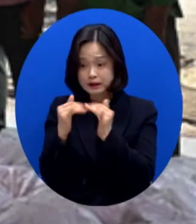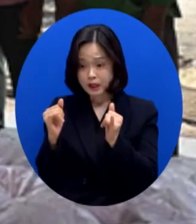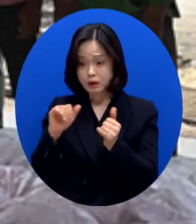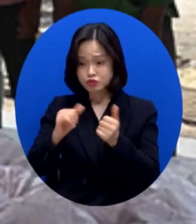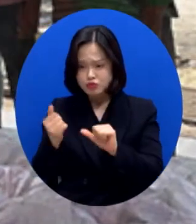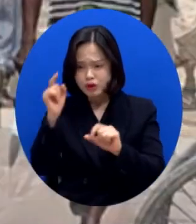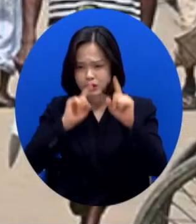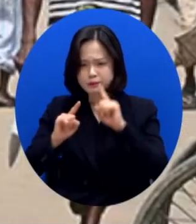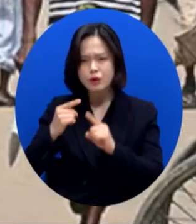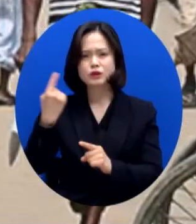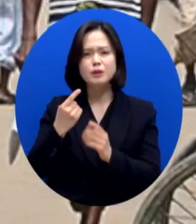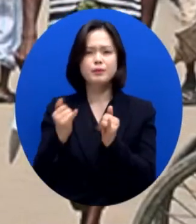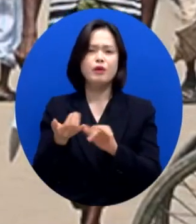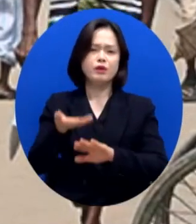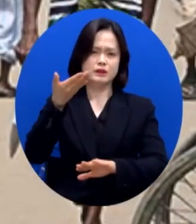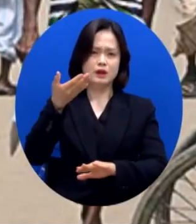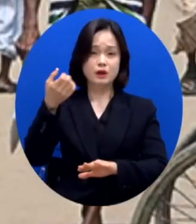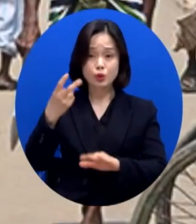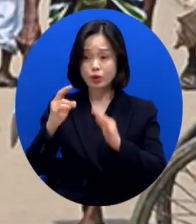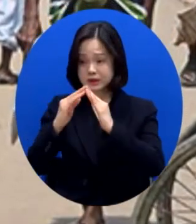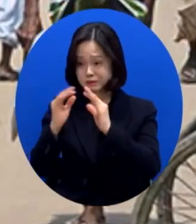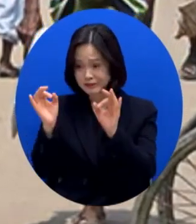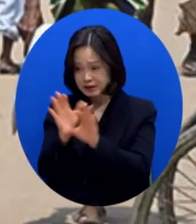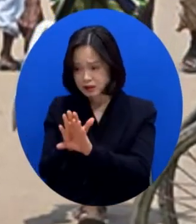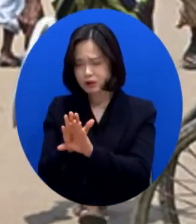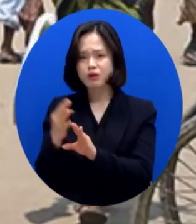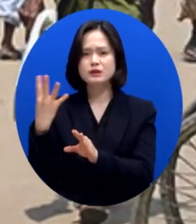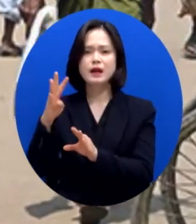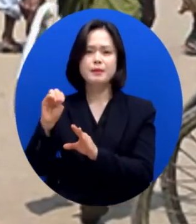포함해 이재민 4만명이 발생했습니다